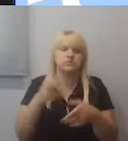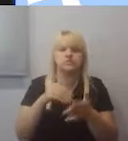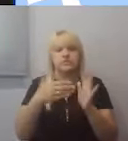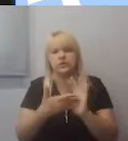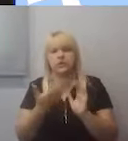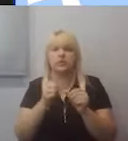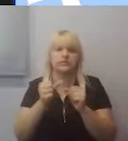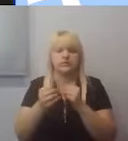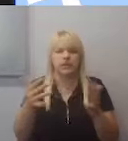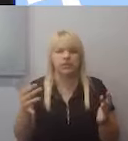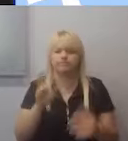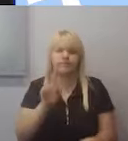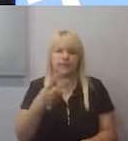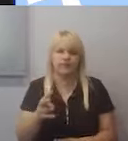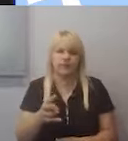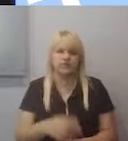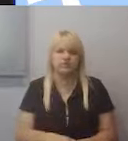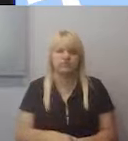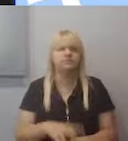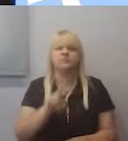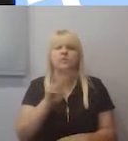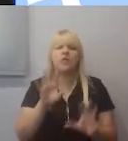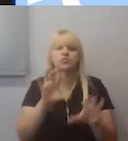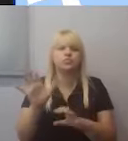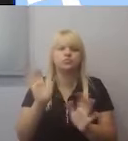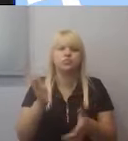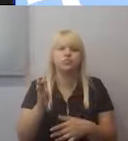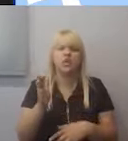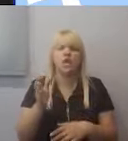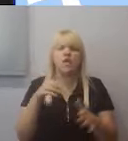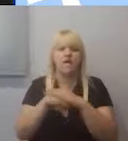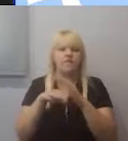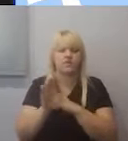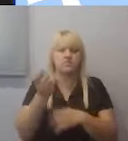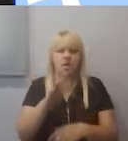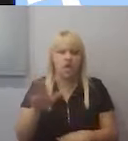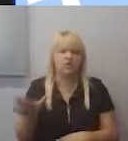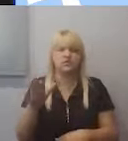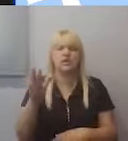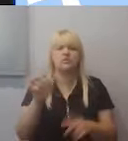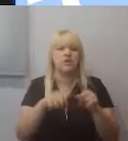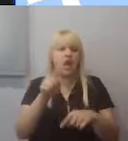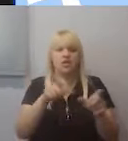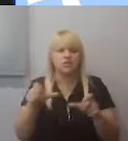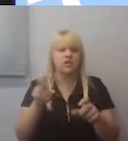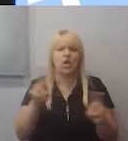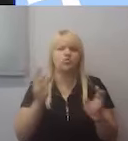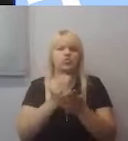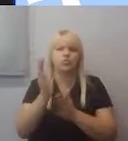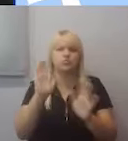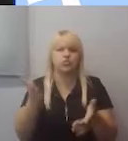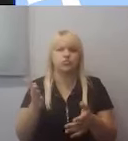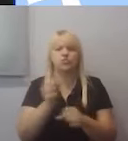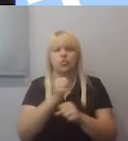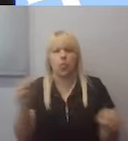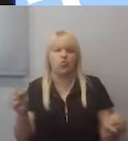detaļas kas parūpēsies par evakuāciju bērniem un citiem radiem tiem kas turpinās nodrošināt valsts funkcijas kas turpinās